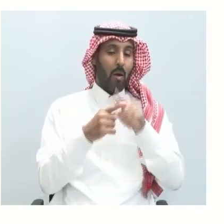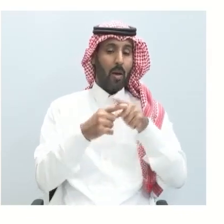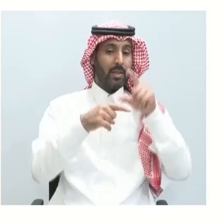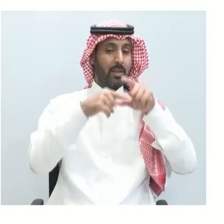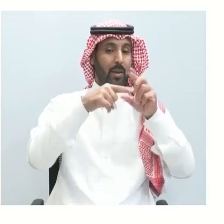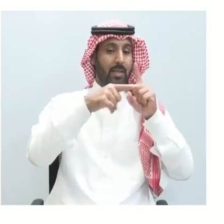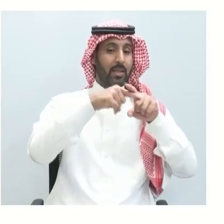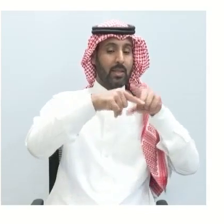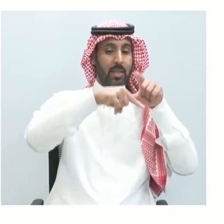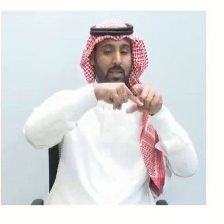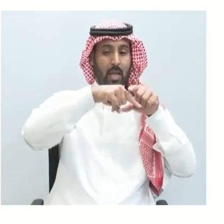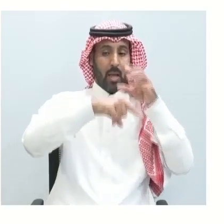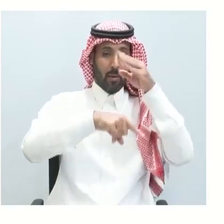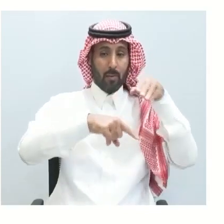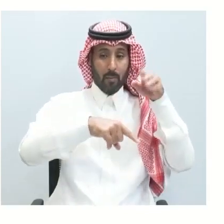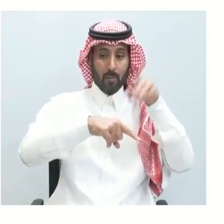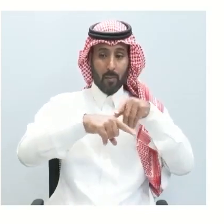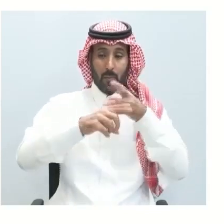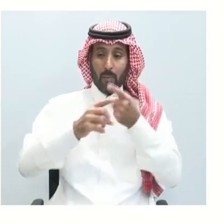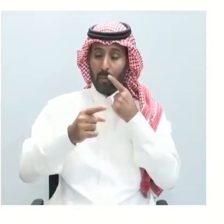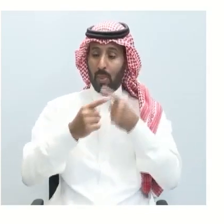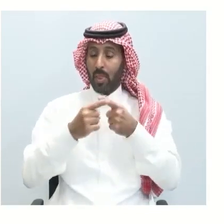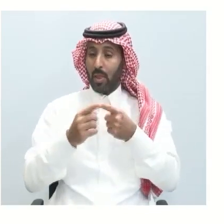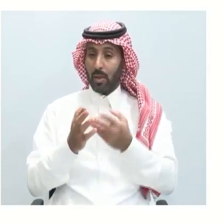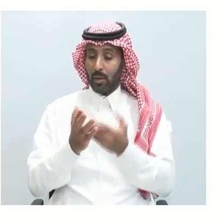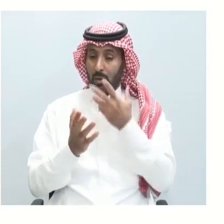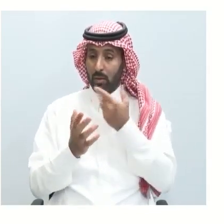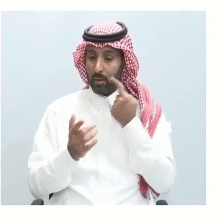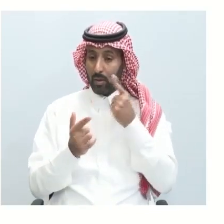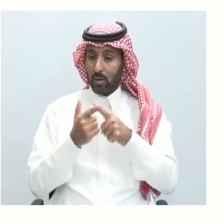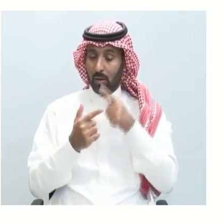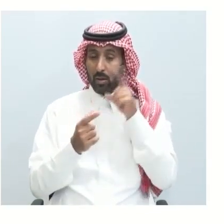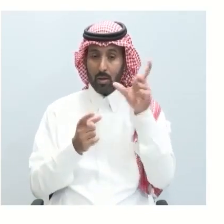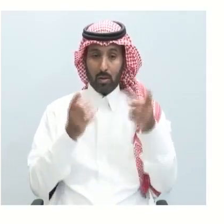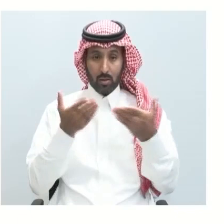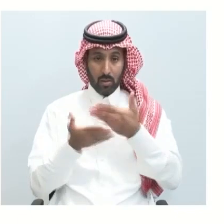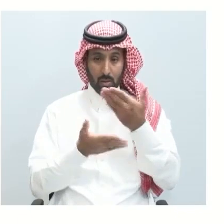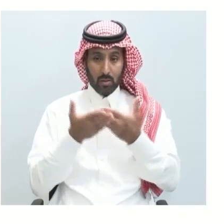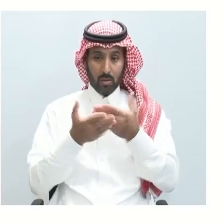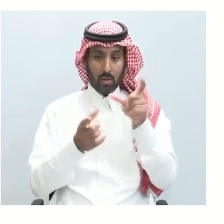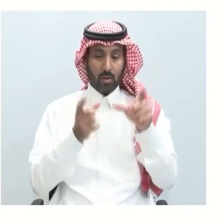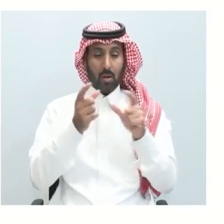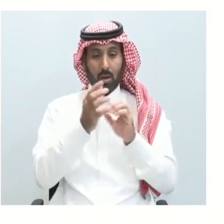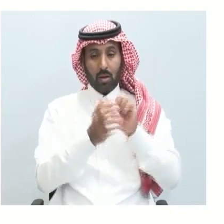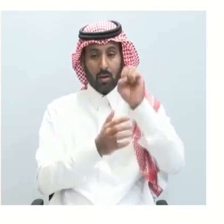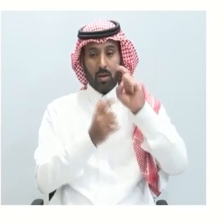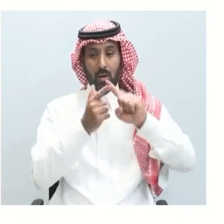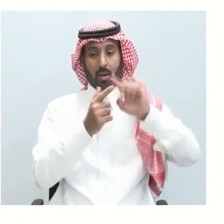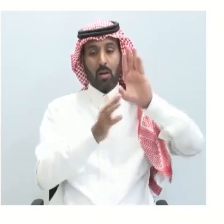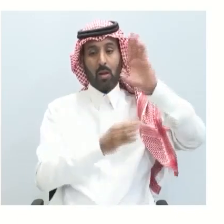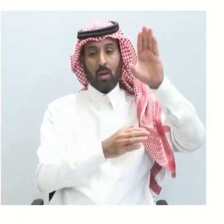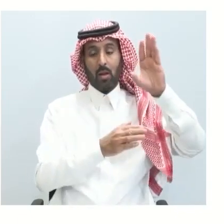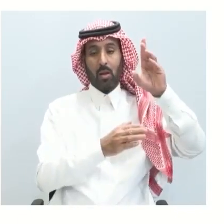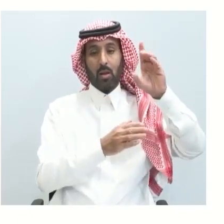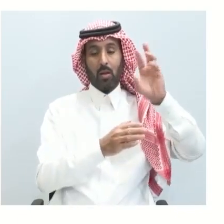حاصل ضرب تراكيز النواتج على حاصل ضرب تراكيز المتفاعلات يرفع كل تركيز الى اس